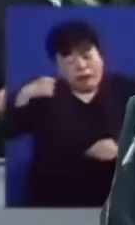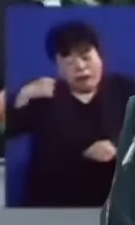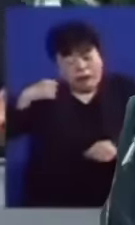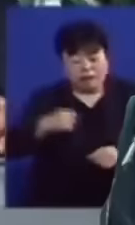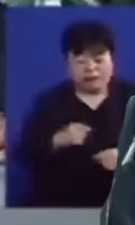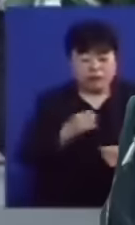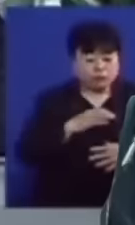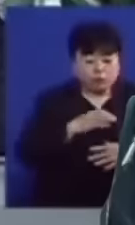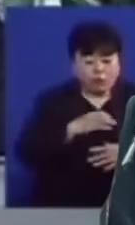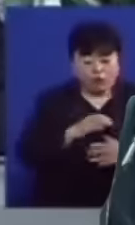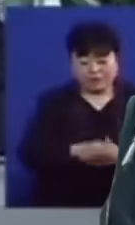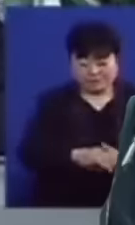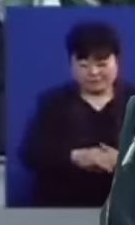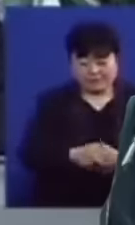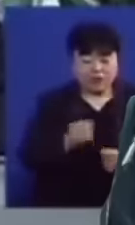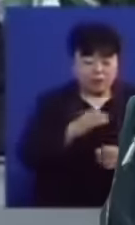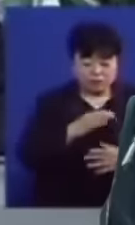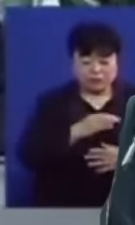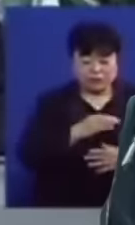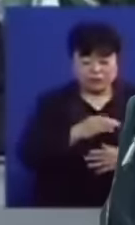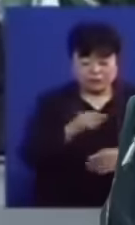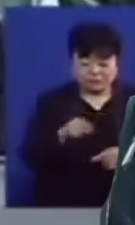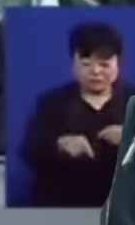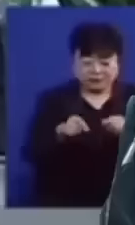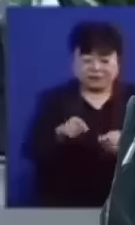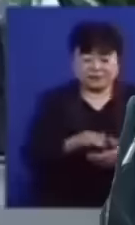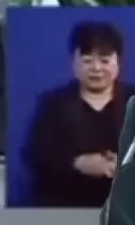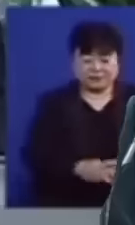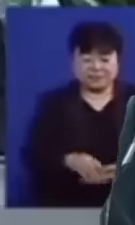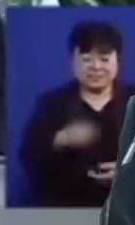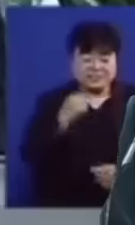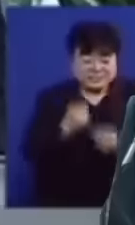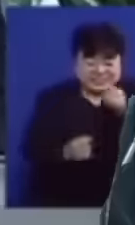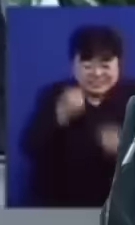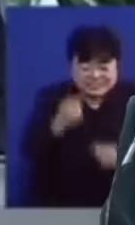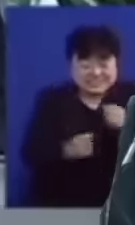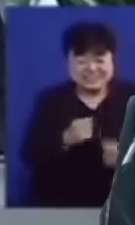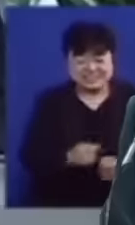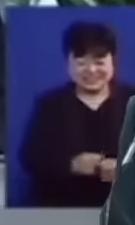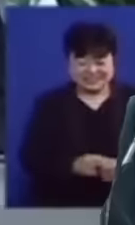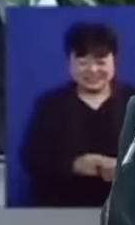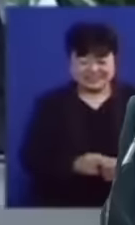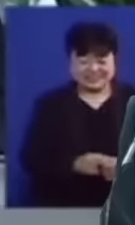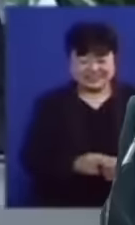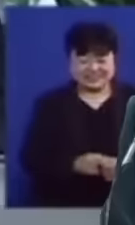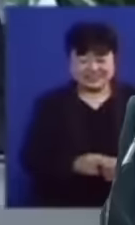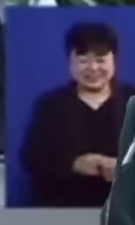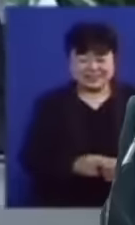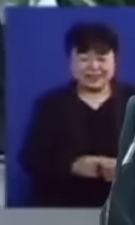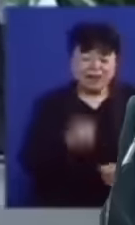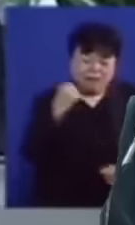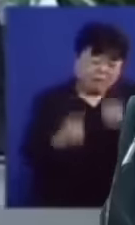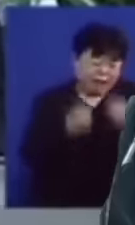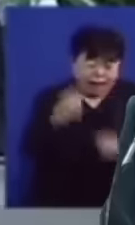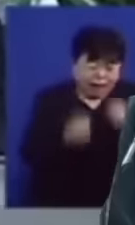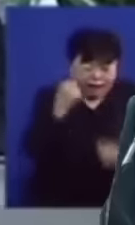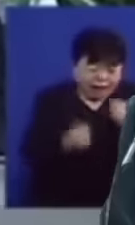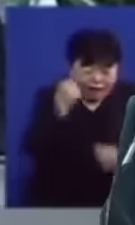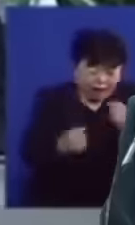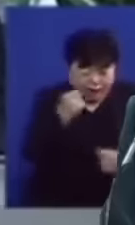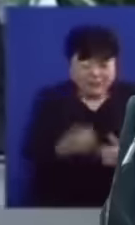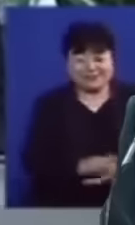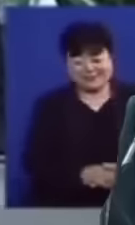덮쳐갔어요. 겁이 나서 거기 가서는 뭘 하냐 뛰기시 하는데 한번 뛰기시 하면 내 발걸음에 놀래가지고서 끝까지 뛰어야